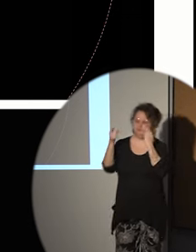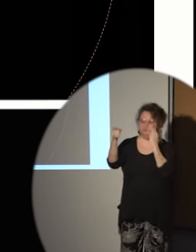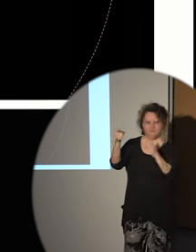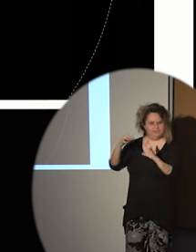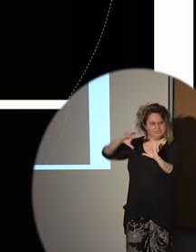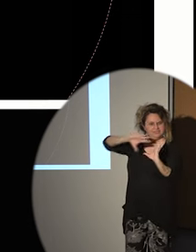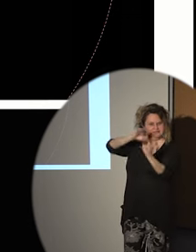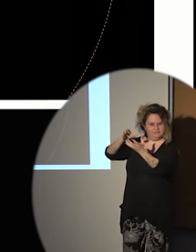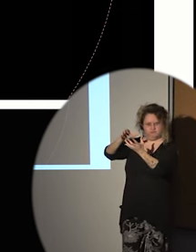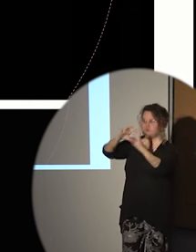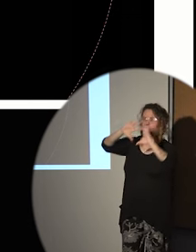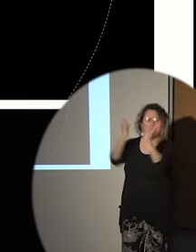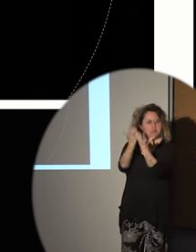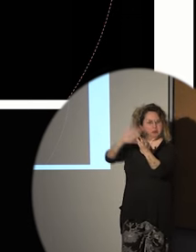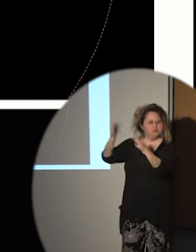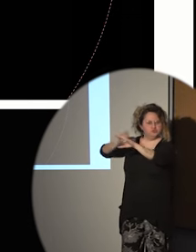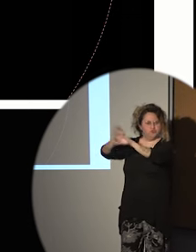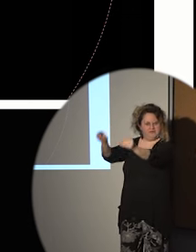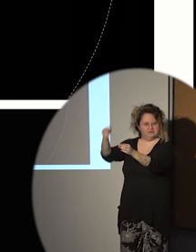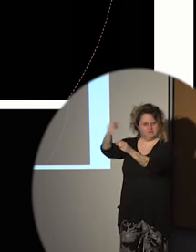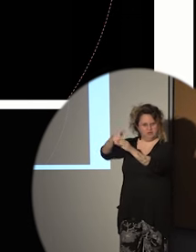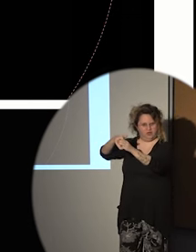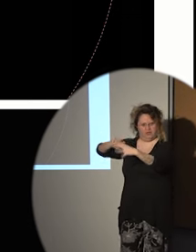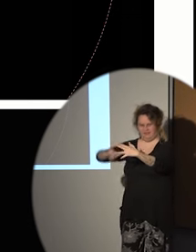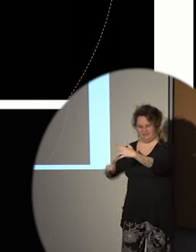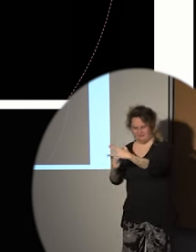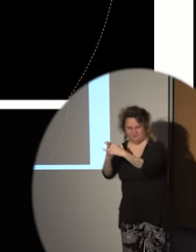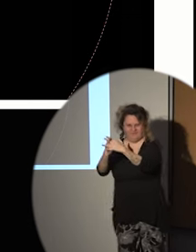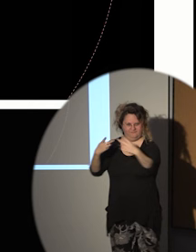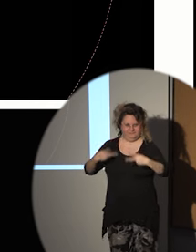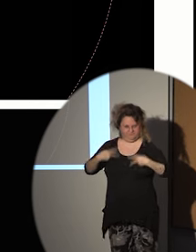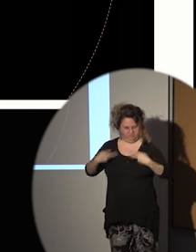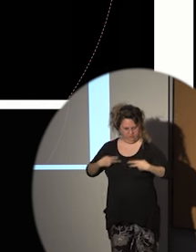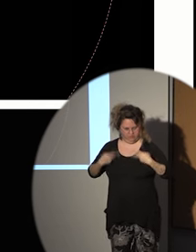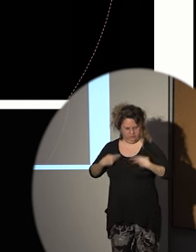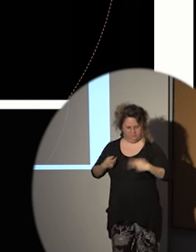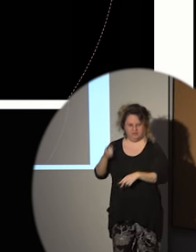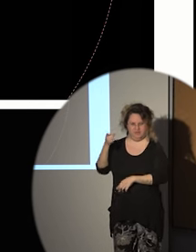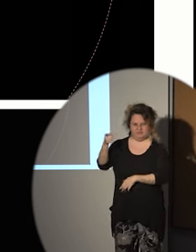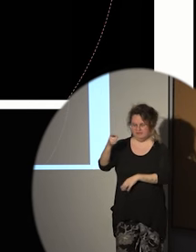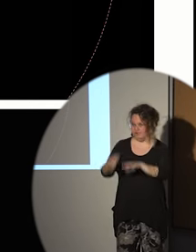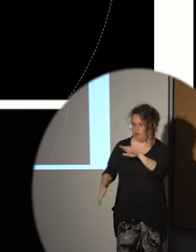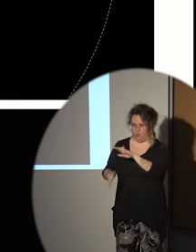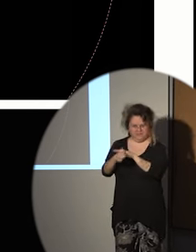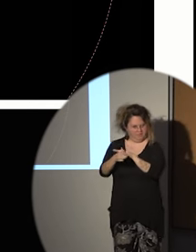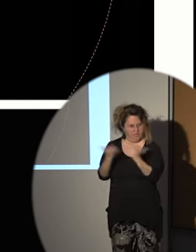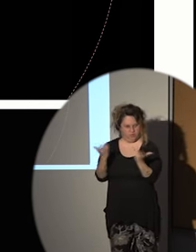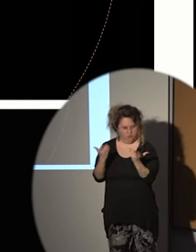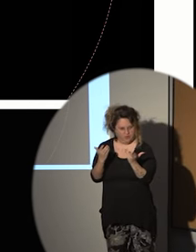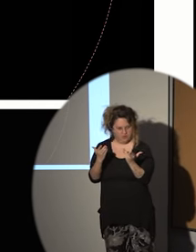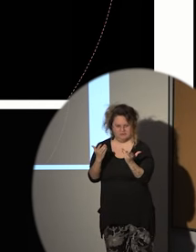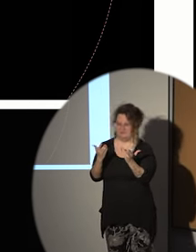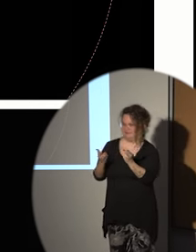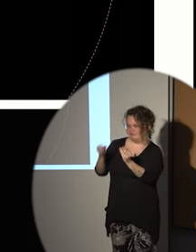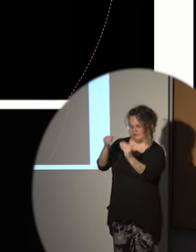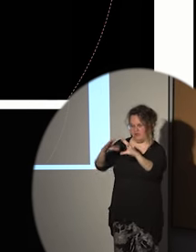allez commencer à former des systèmes vivants qui seront des viroïdes, c'est-à-dire des objets non